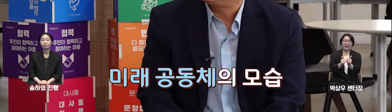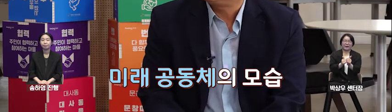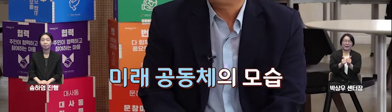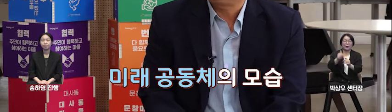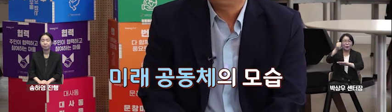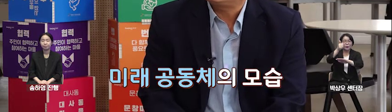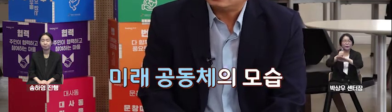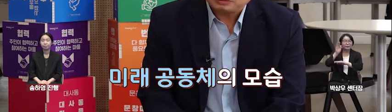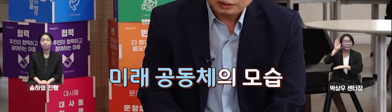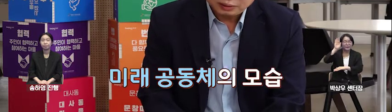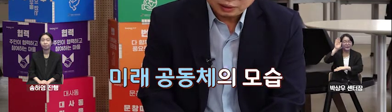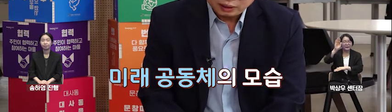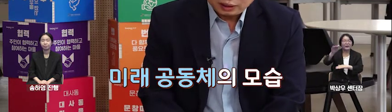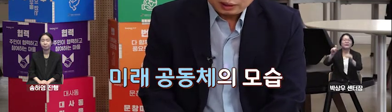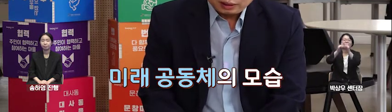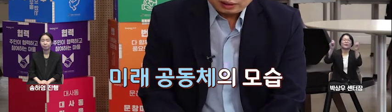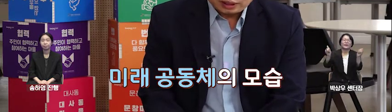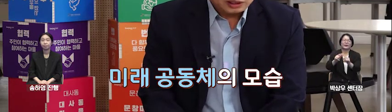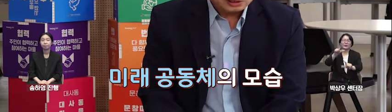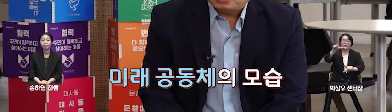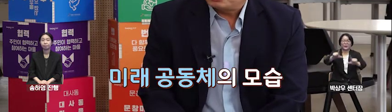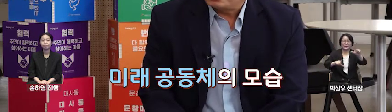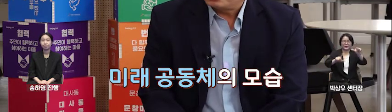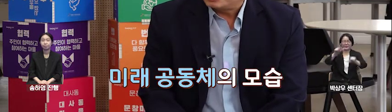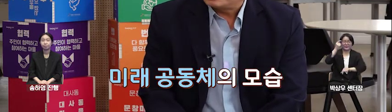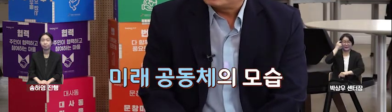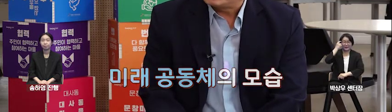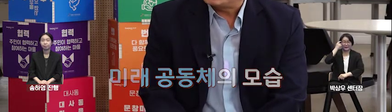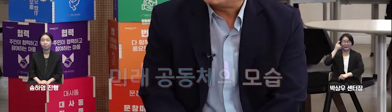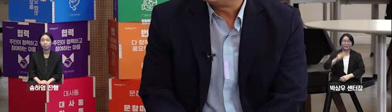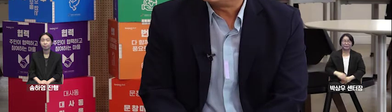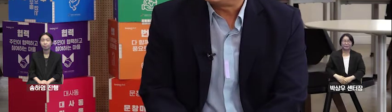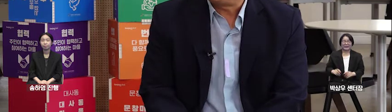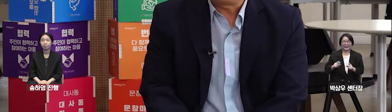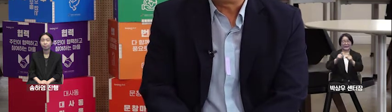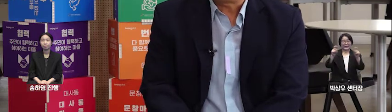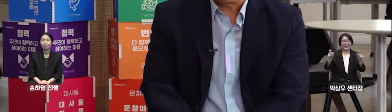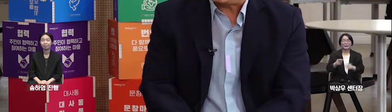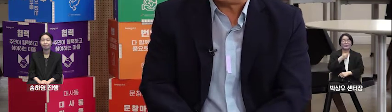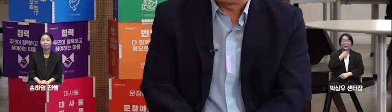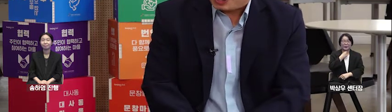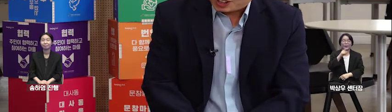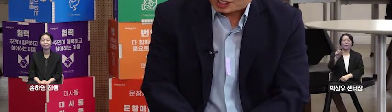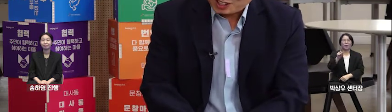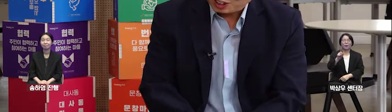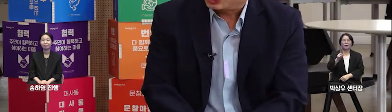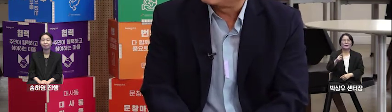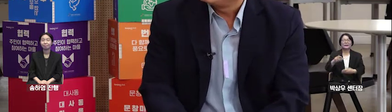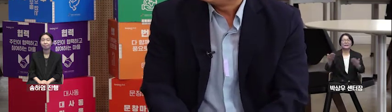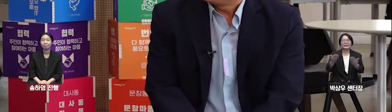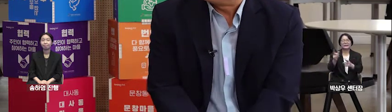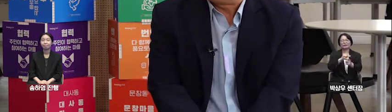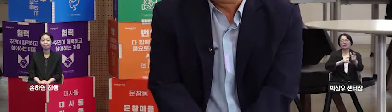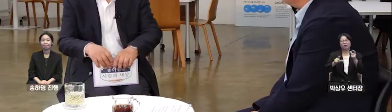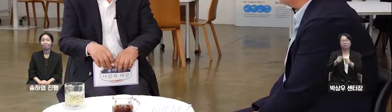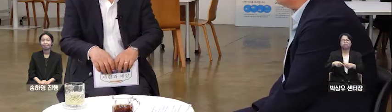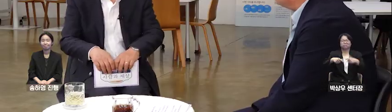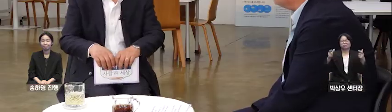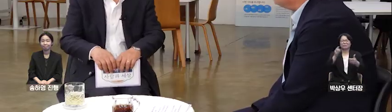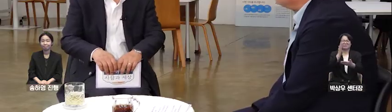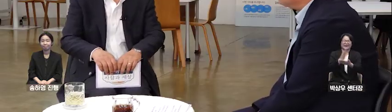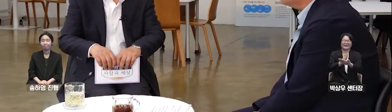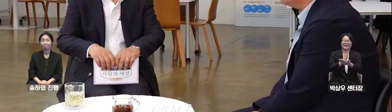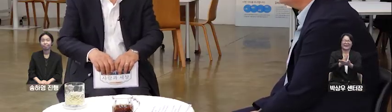아닐까 생각을 하고요. 그래. 개인적으로 소망하는 것은 이제 더 이상 일 벌리지 않고 뭐